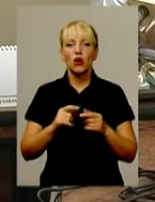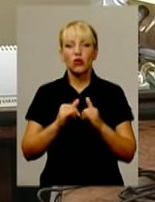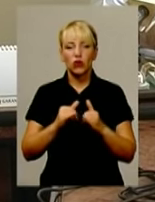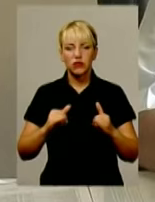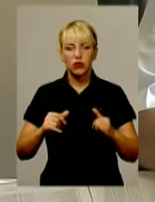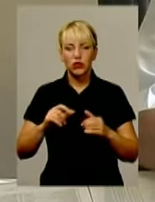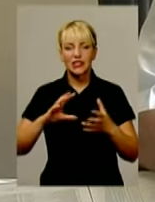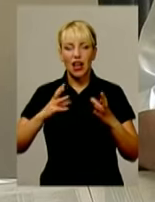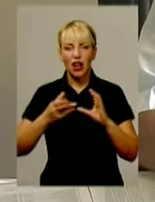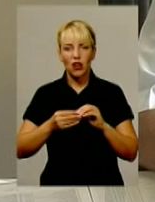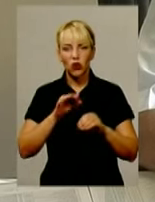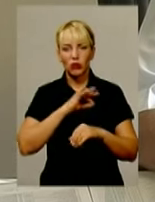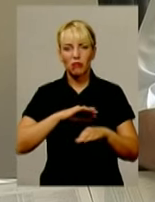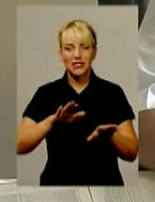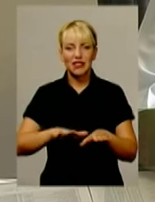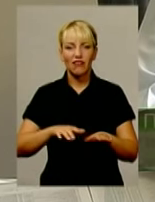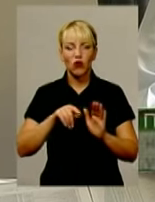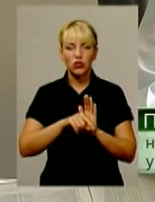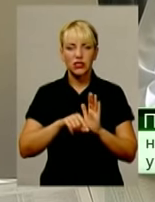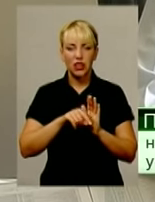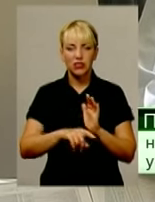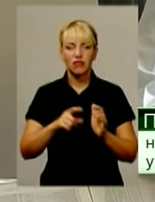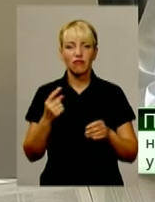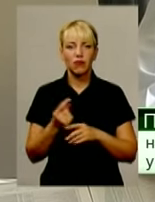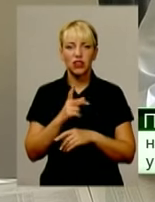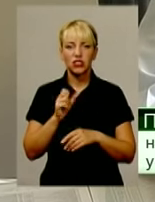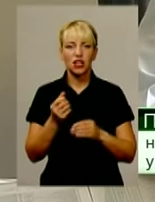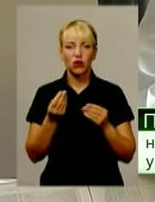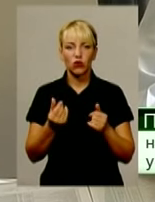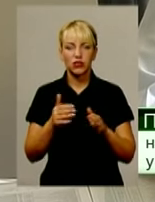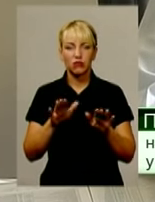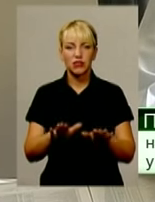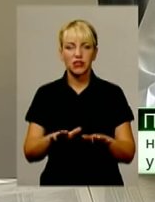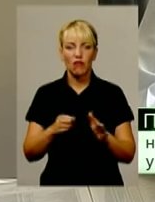місцевого значення. Це вперше за кошти місцевого бюджету